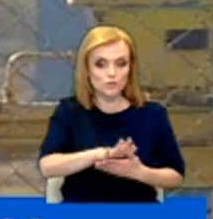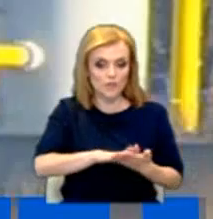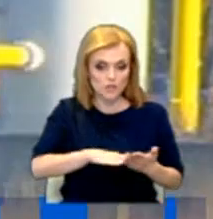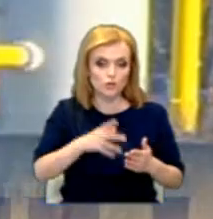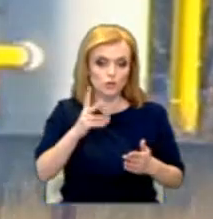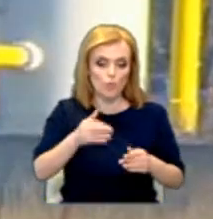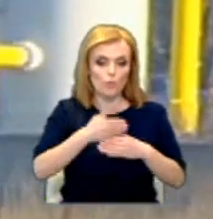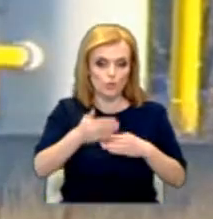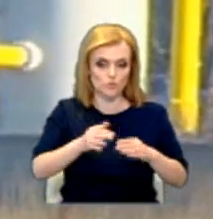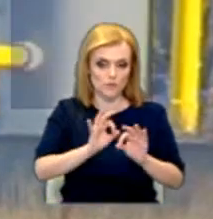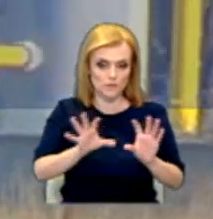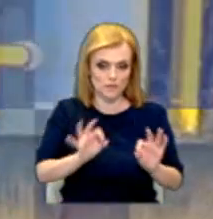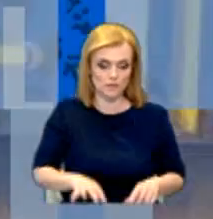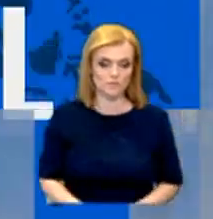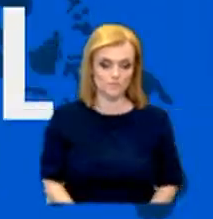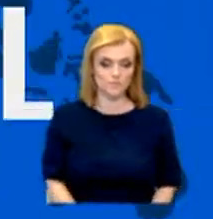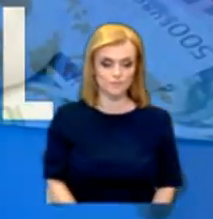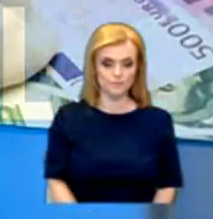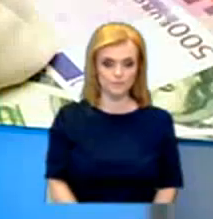în telejurnal.